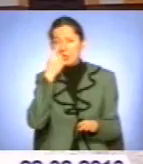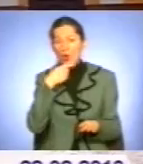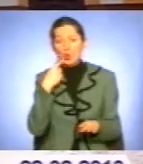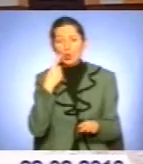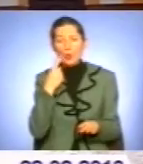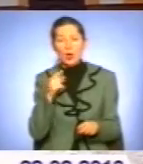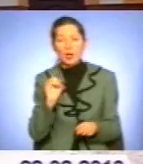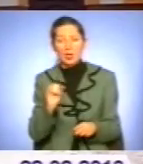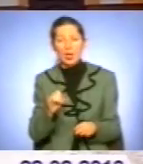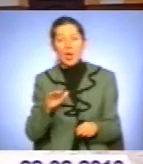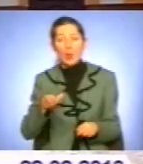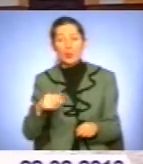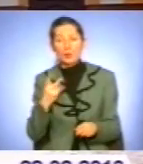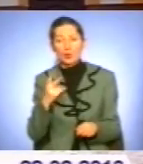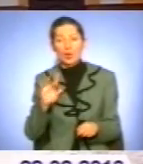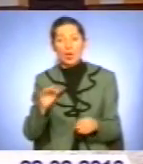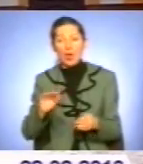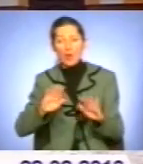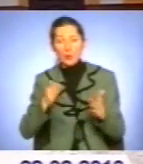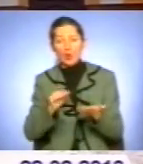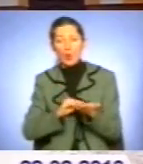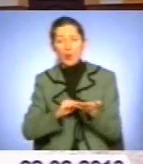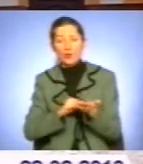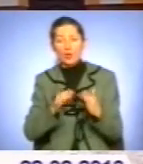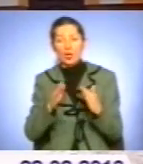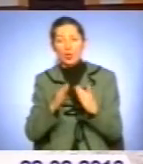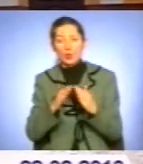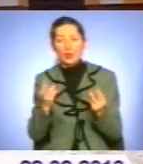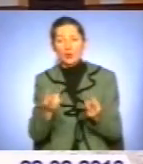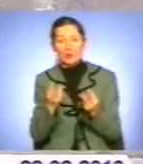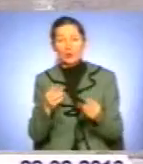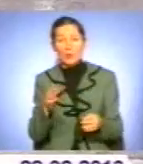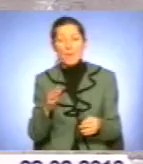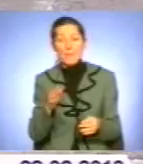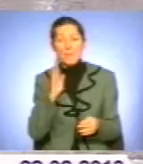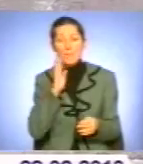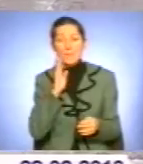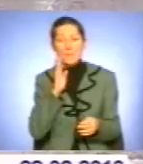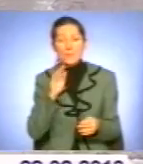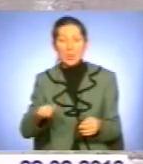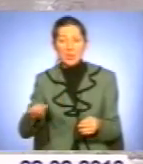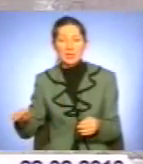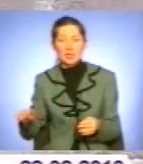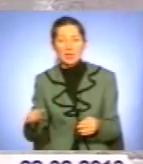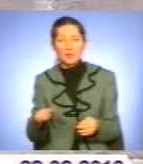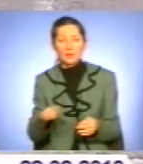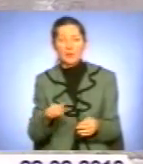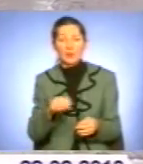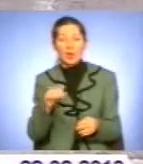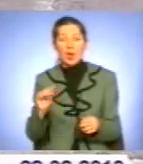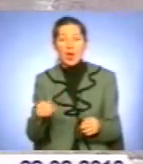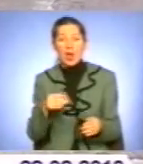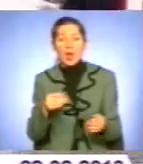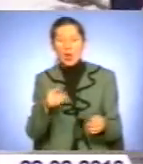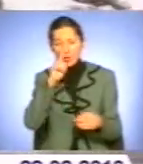і потім другий випадок повторний – це в домашньому вогнищі маленька дитина. Надійним методом попередження кору є